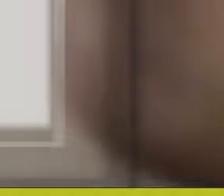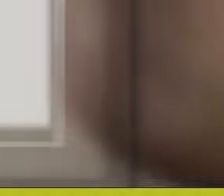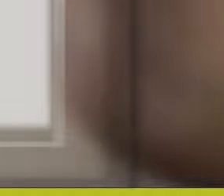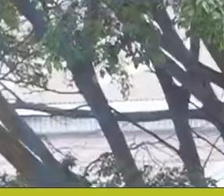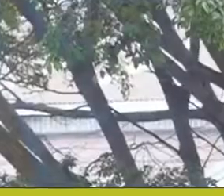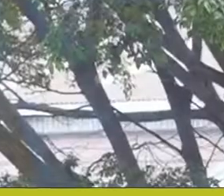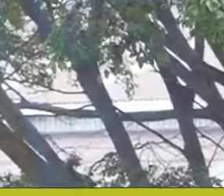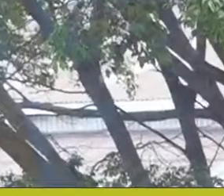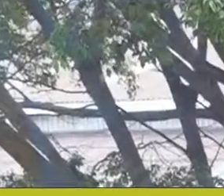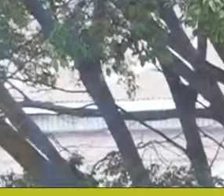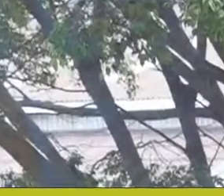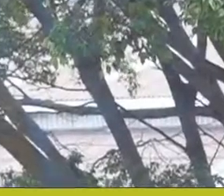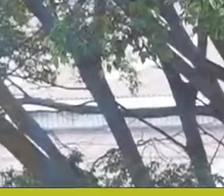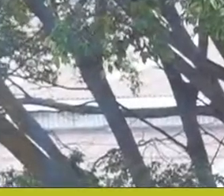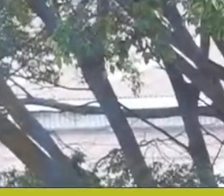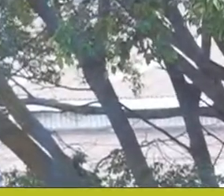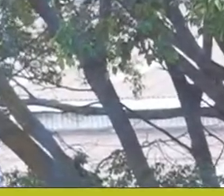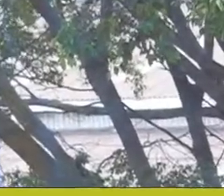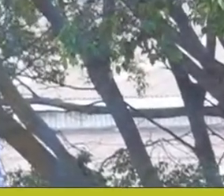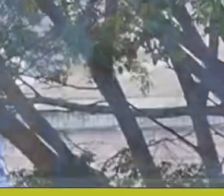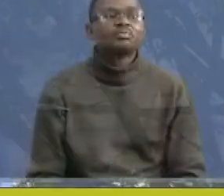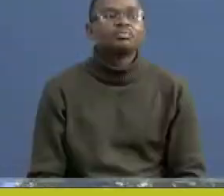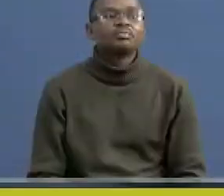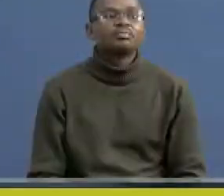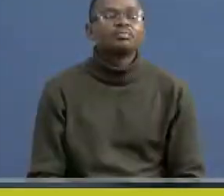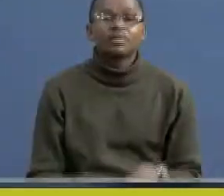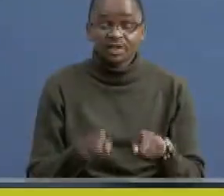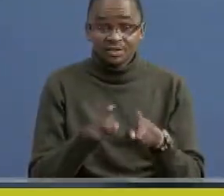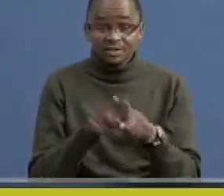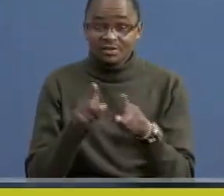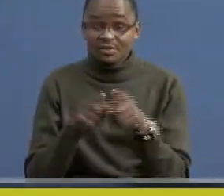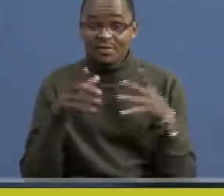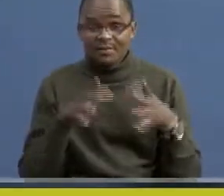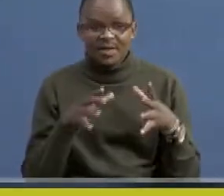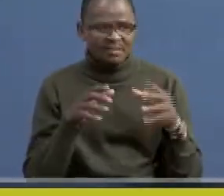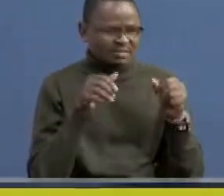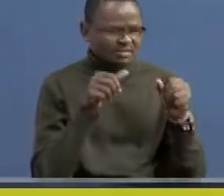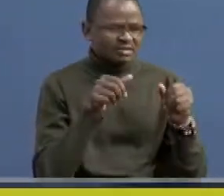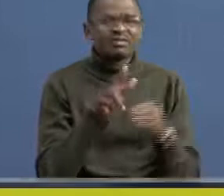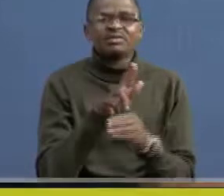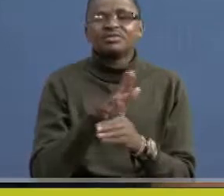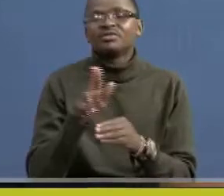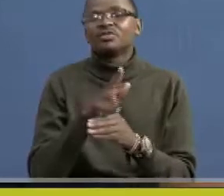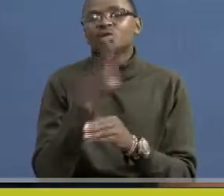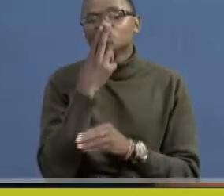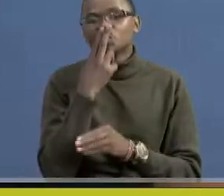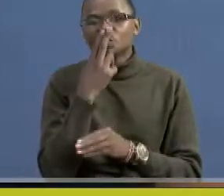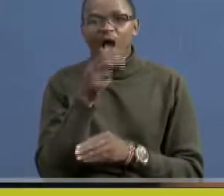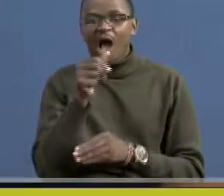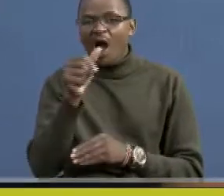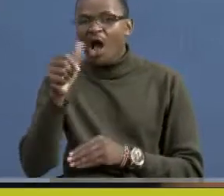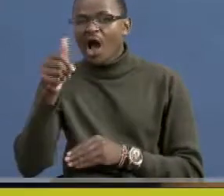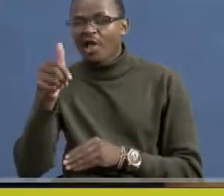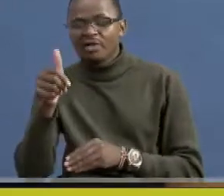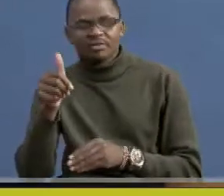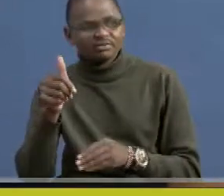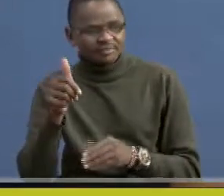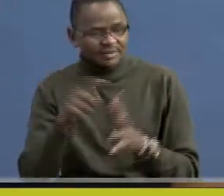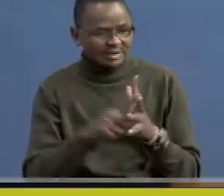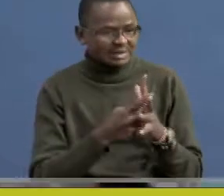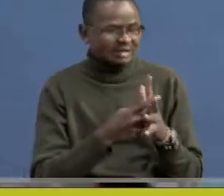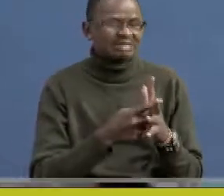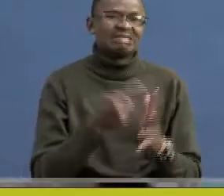magonjwa ya moyo. Licha ya takwimu hizi zote, watu bado wanaendelea kutumia sigara, wengine wakianza tabia hii